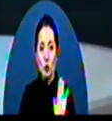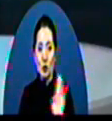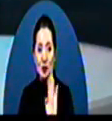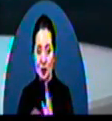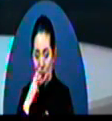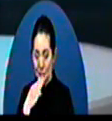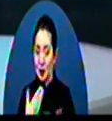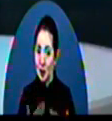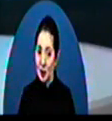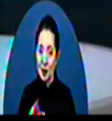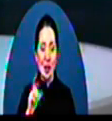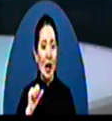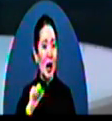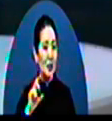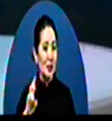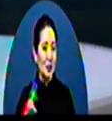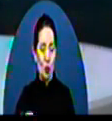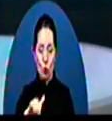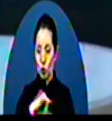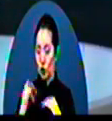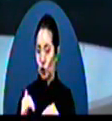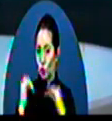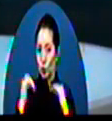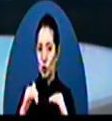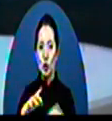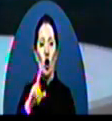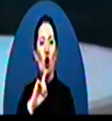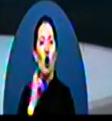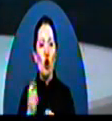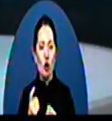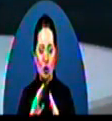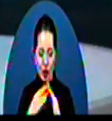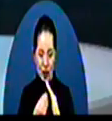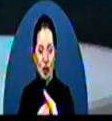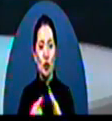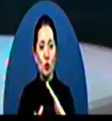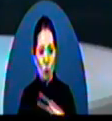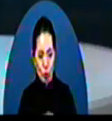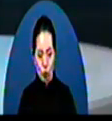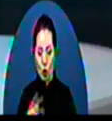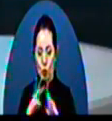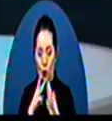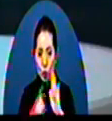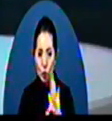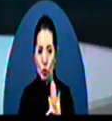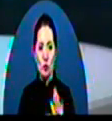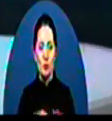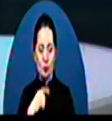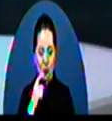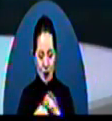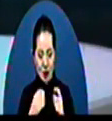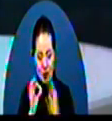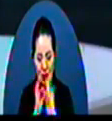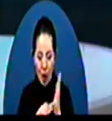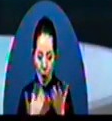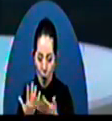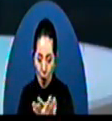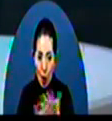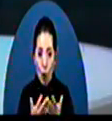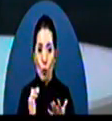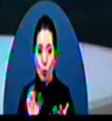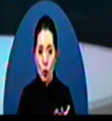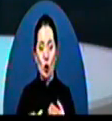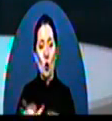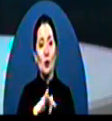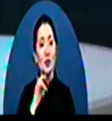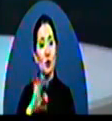мэдгдлээ. Ардчилсан нам улсын хөвчл болсон өрх гэрийн тулгуур болгон мөрийн хөтөлбөрөө бүтэн жил гарын хугацаанд хилэлцэн боловсруулсан бол улсын хурлын сонгуульд